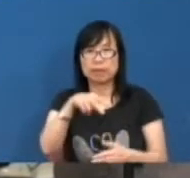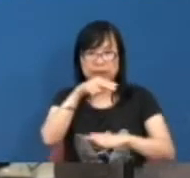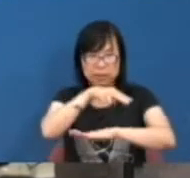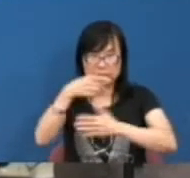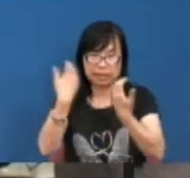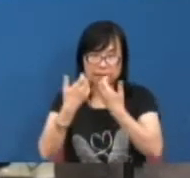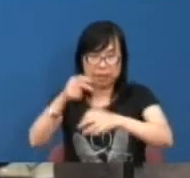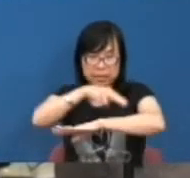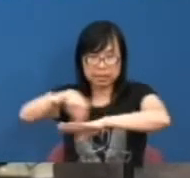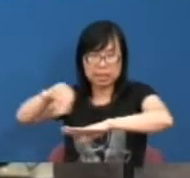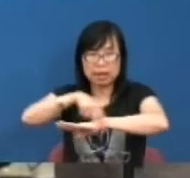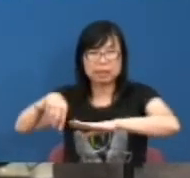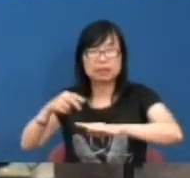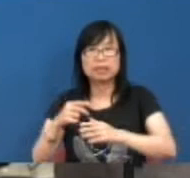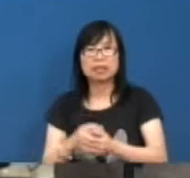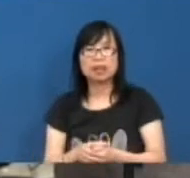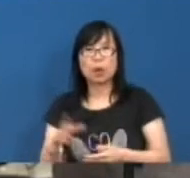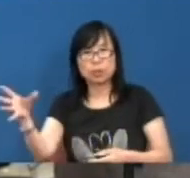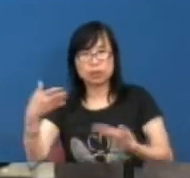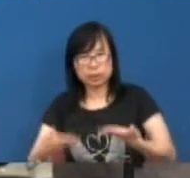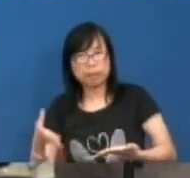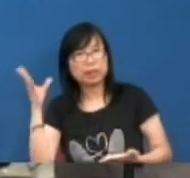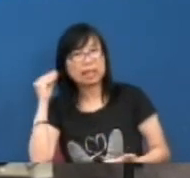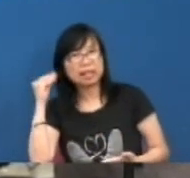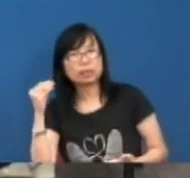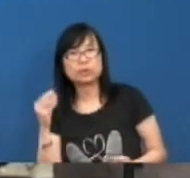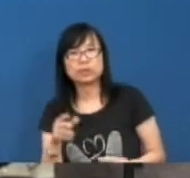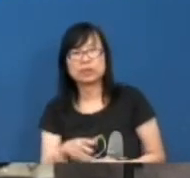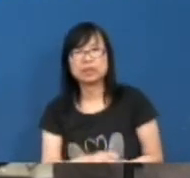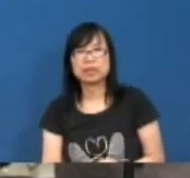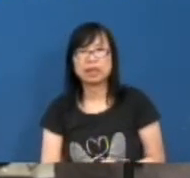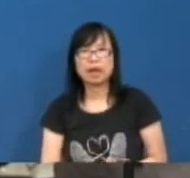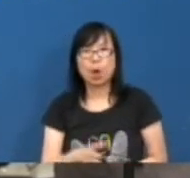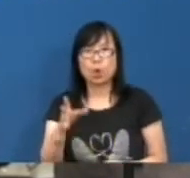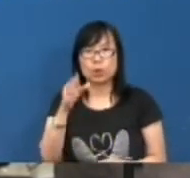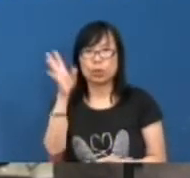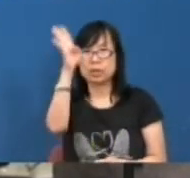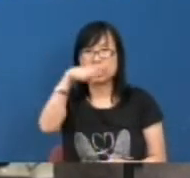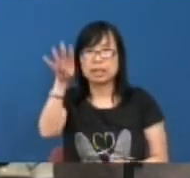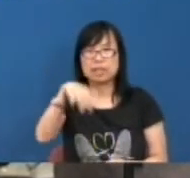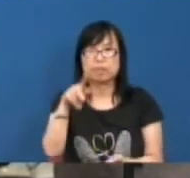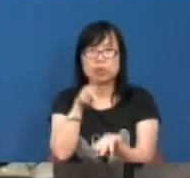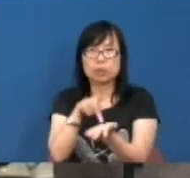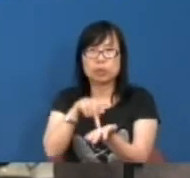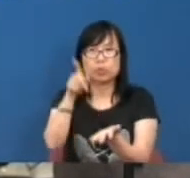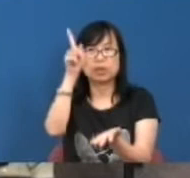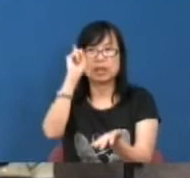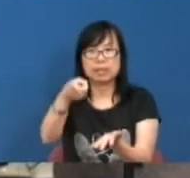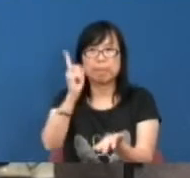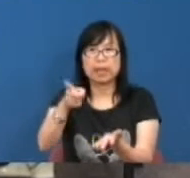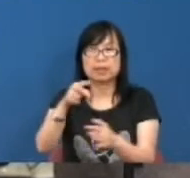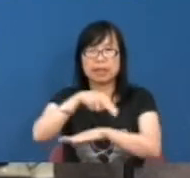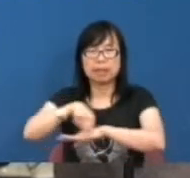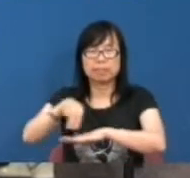咧，如果有啲咧今日我都聽到一啲聽眾講咧。他用4000元就租一個100呎的，